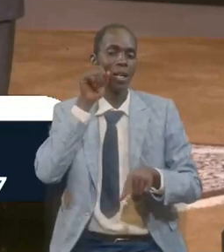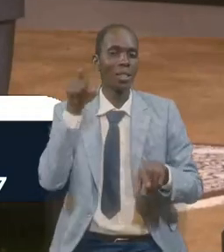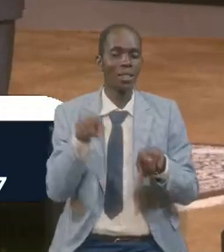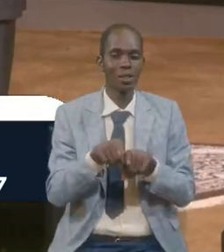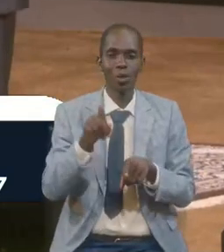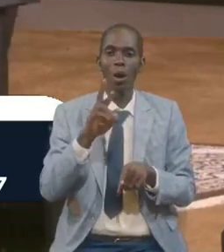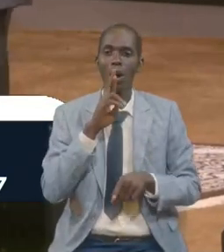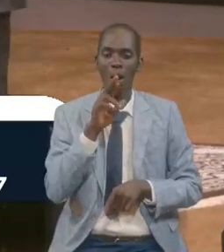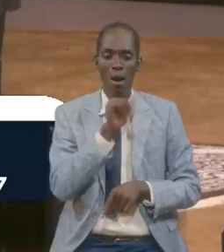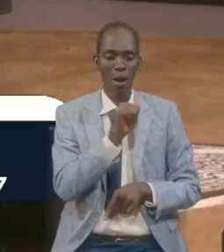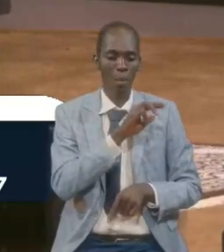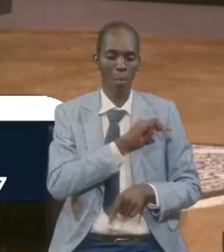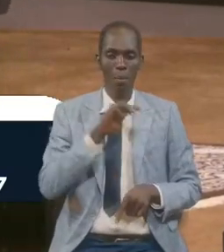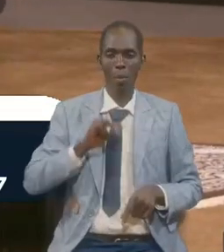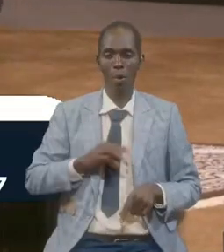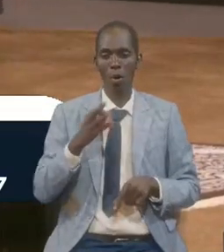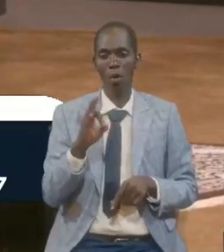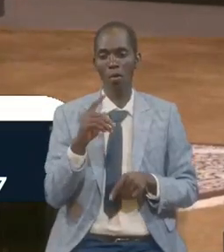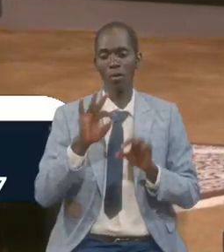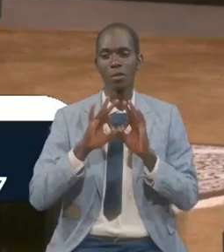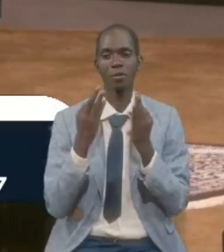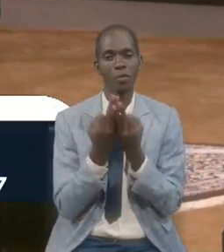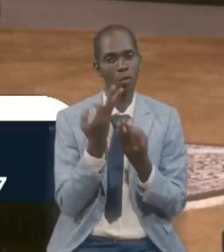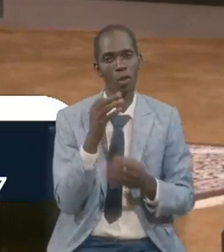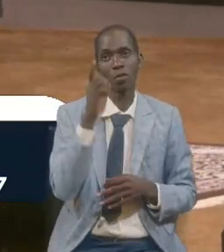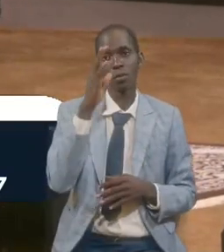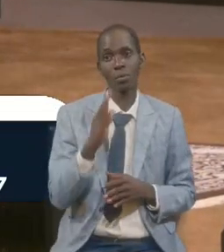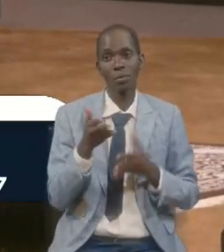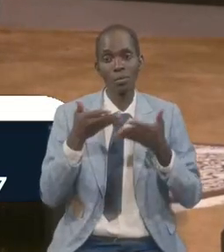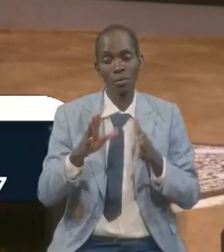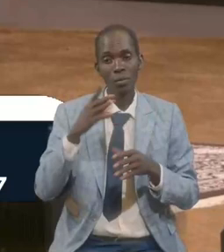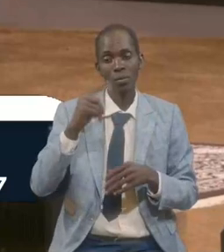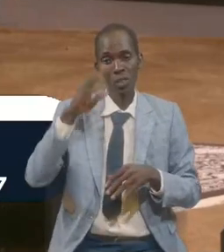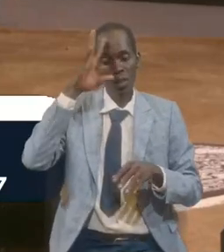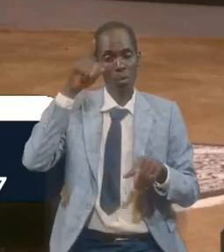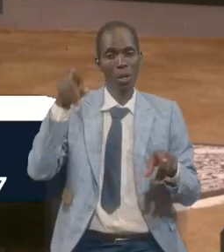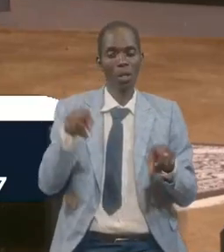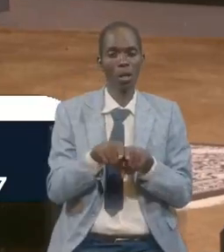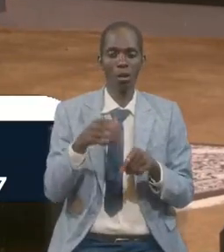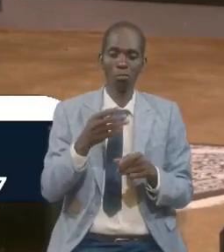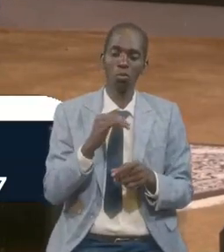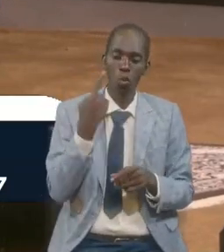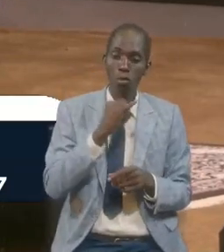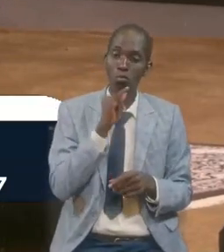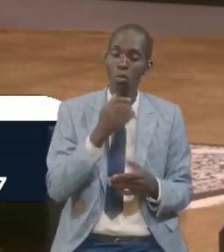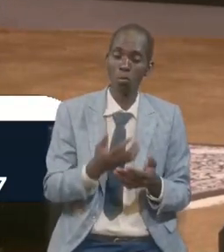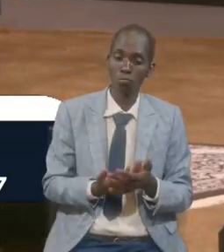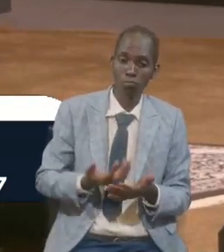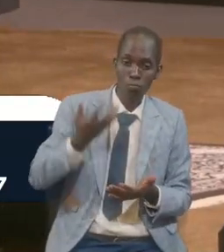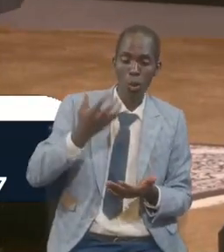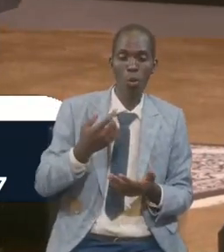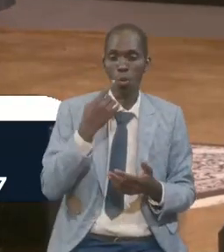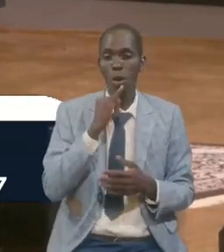vous êtes membre de la famille de Dieu. C'est dit que le frère de condition humble